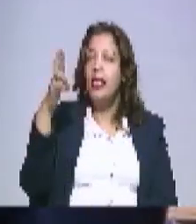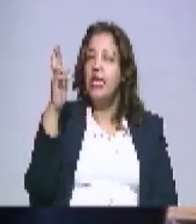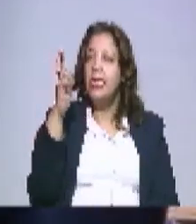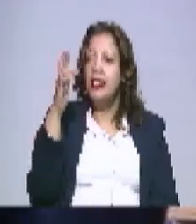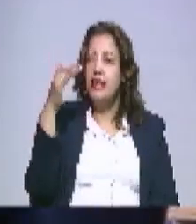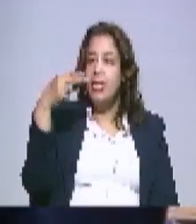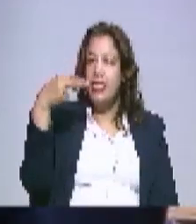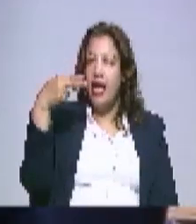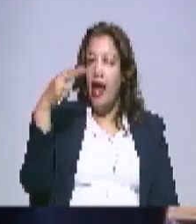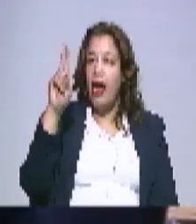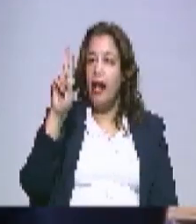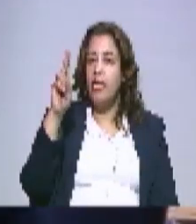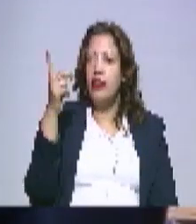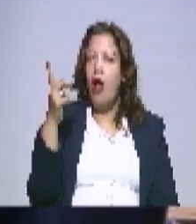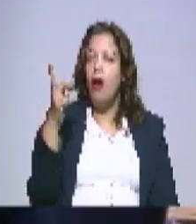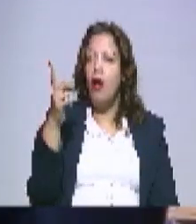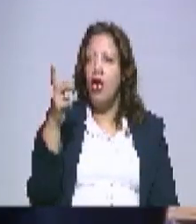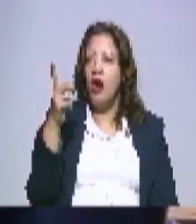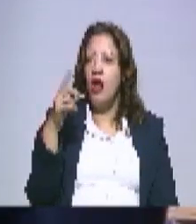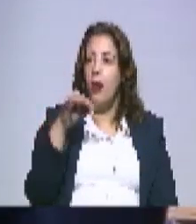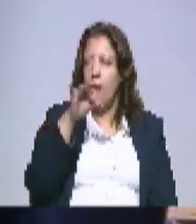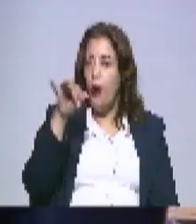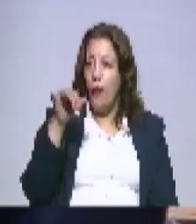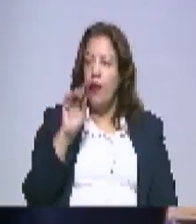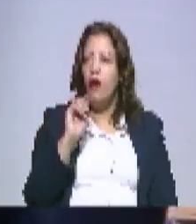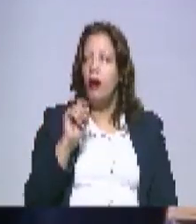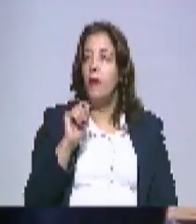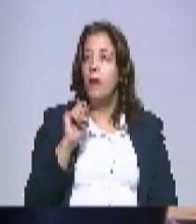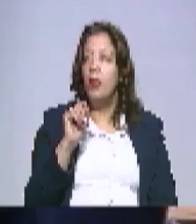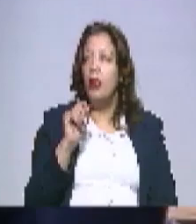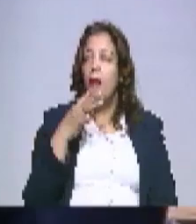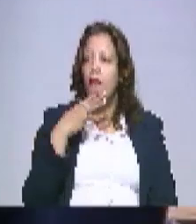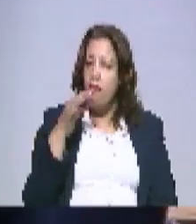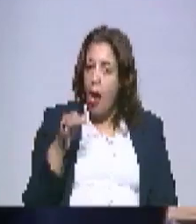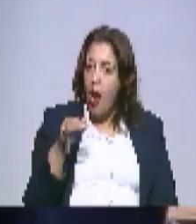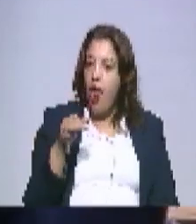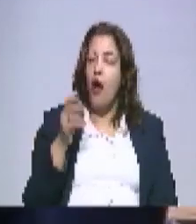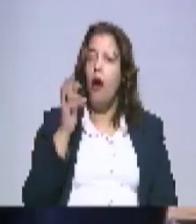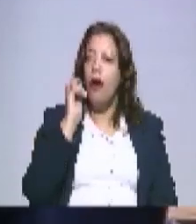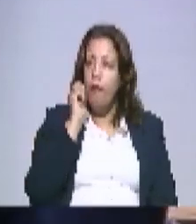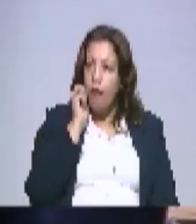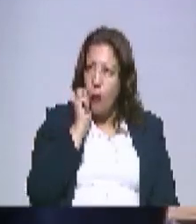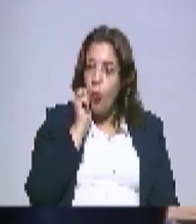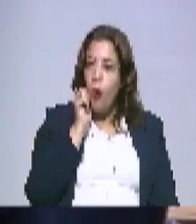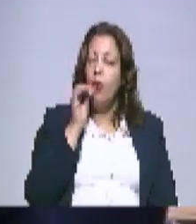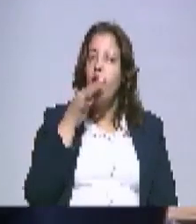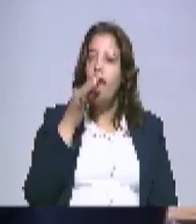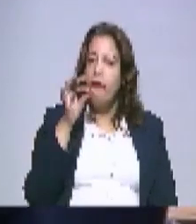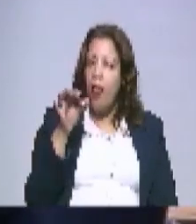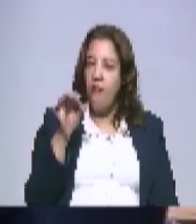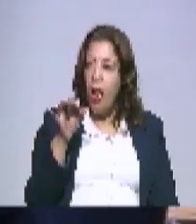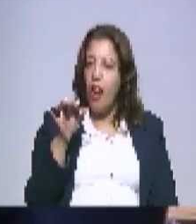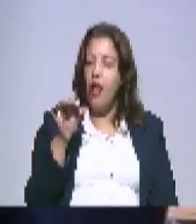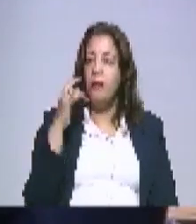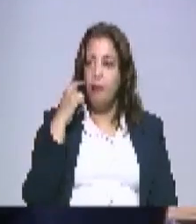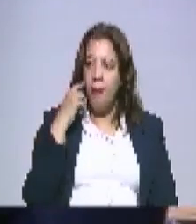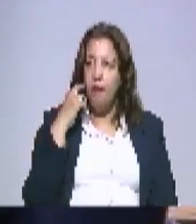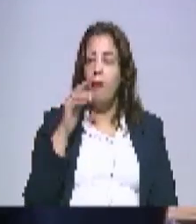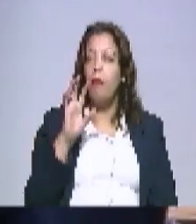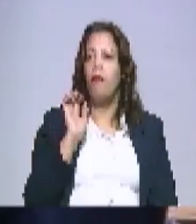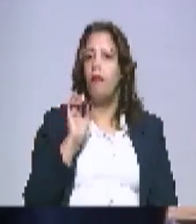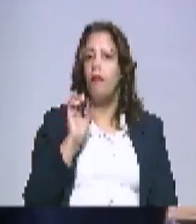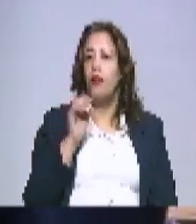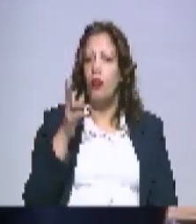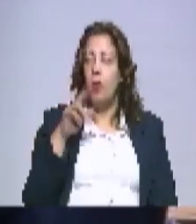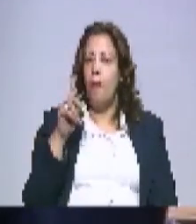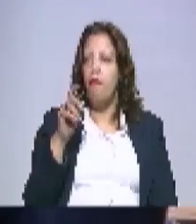حطيت ايه، كمون وايه؟ حطيت ملح وكمون وكزبره ناشفه وفلفل اسمر وخلاص على كده. أوكي. في المي.